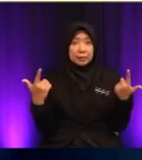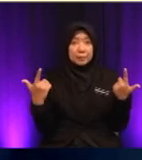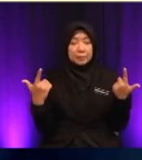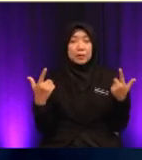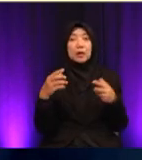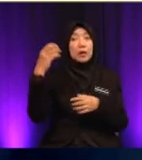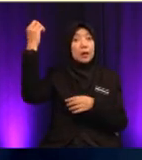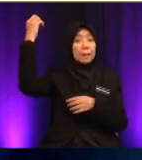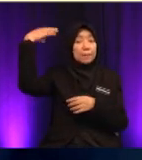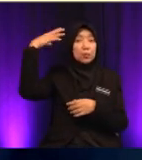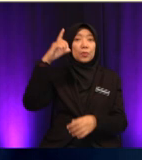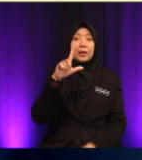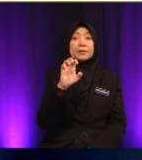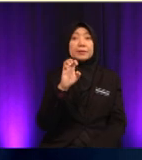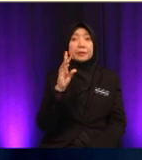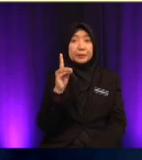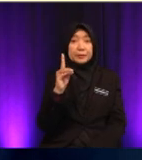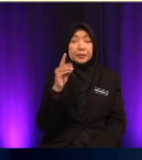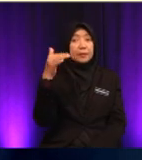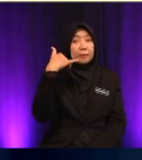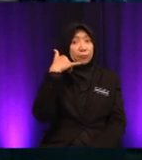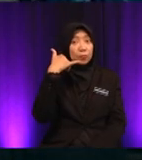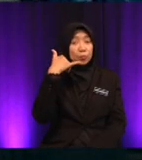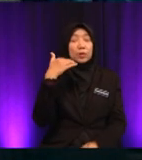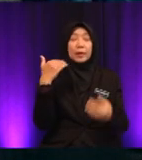LED Oke kalau saya keluarkan handphone